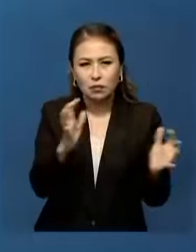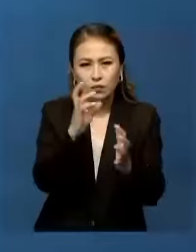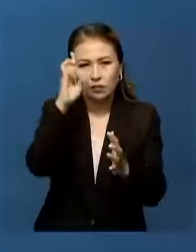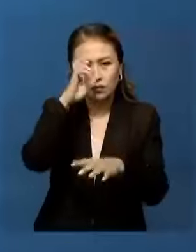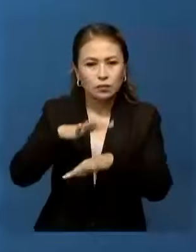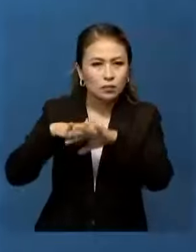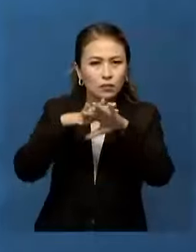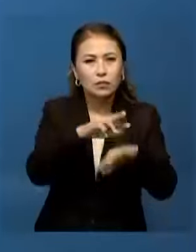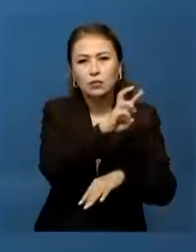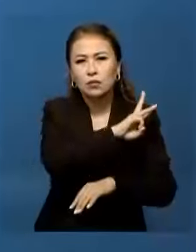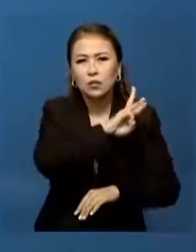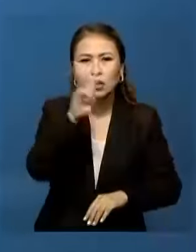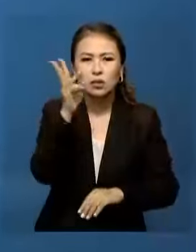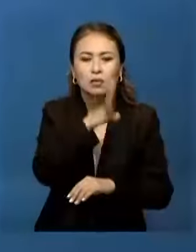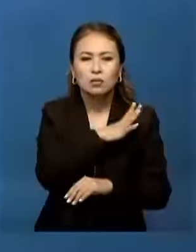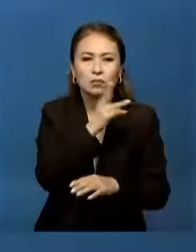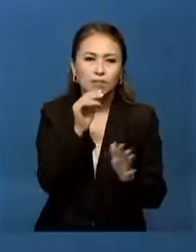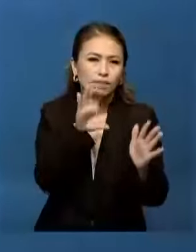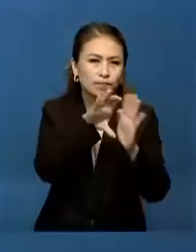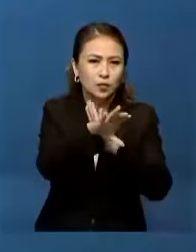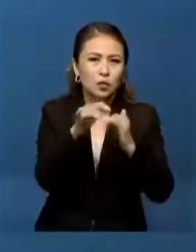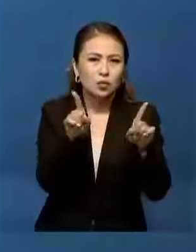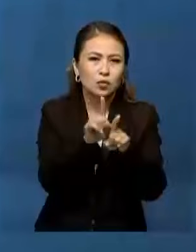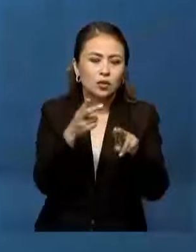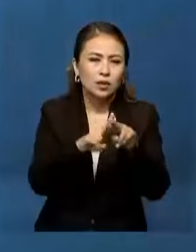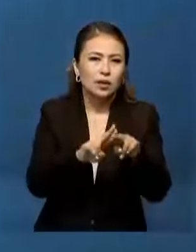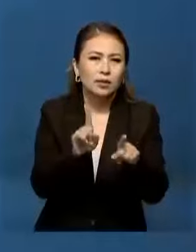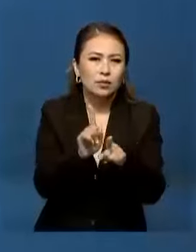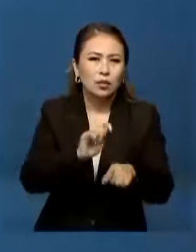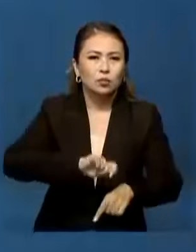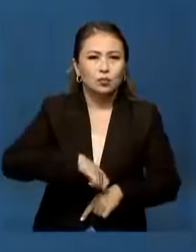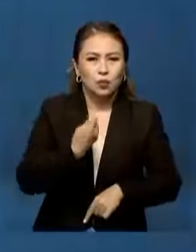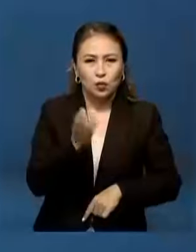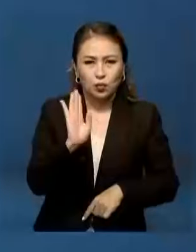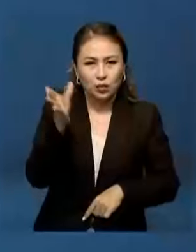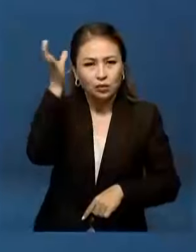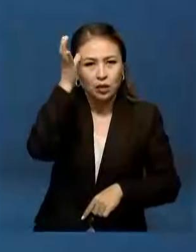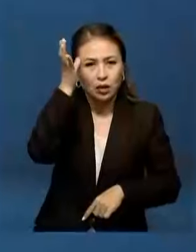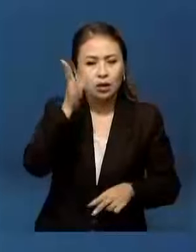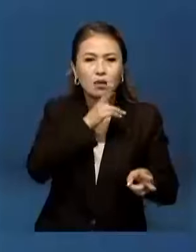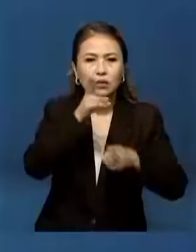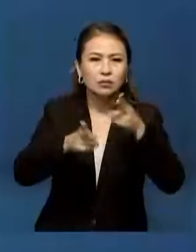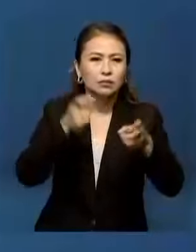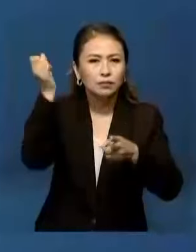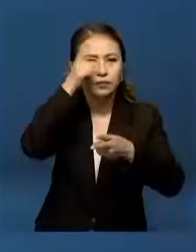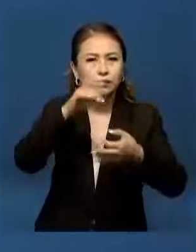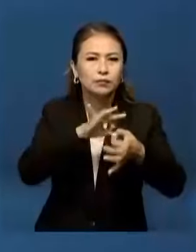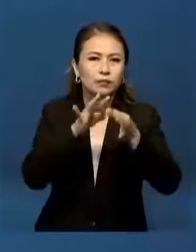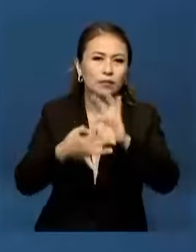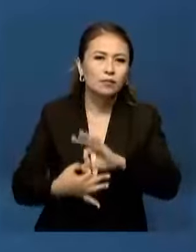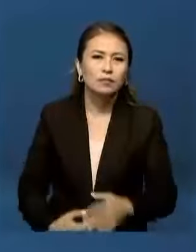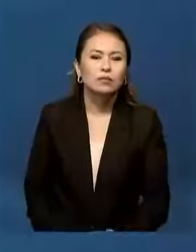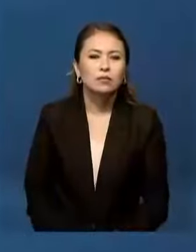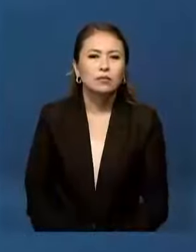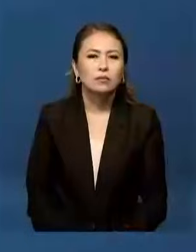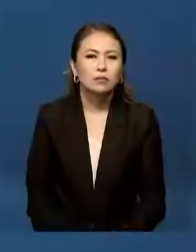сақтауға бюджеттен миллиондаған қаржы құйылған. Мамандар сол зая кетеме деп алаңдайды. Қалымдардың арызын Асан Темір